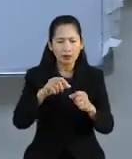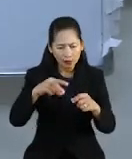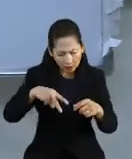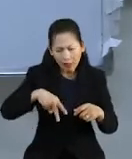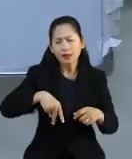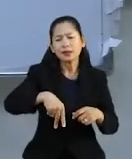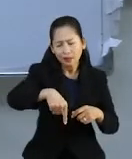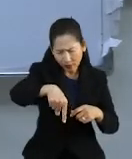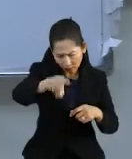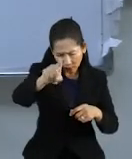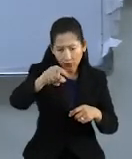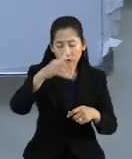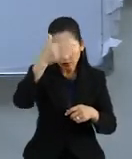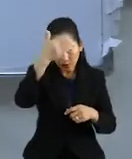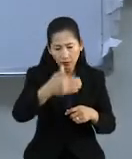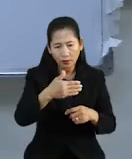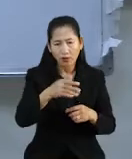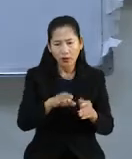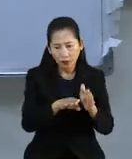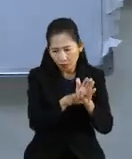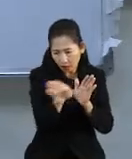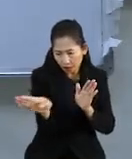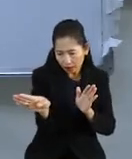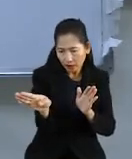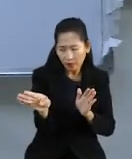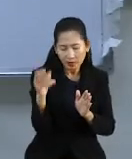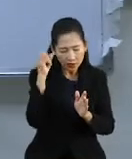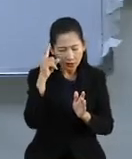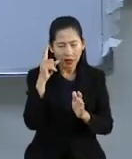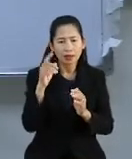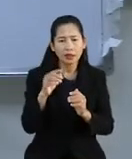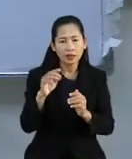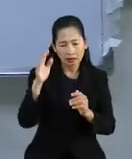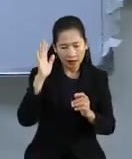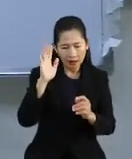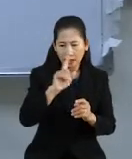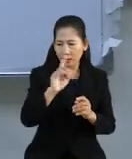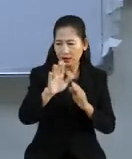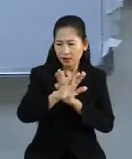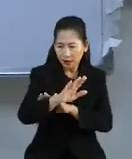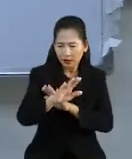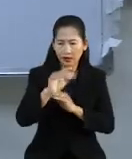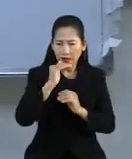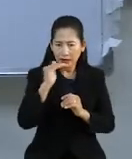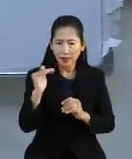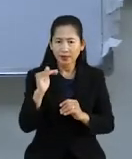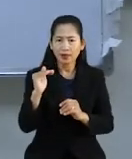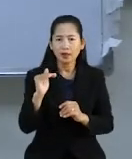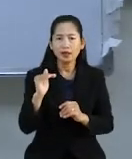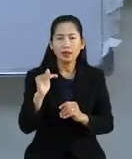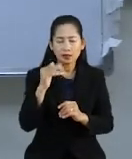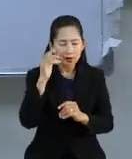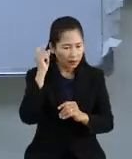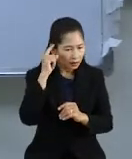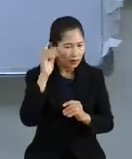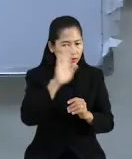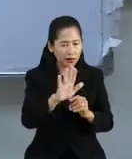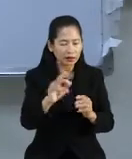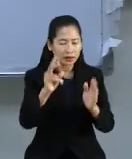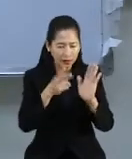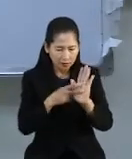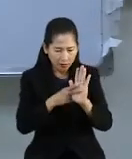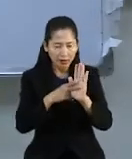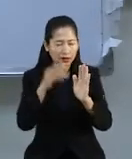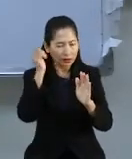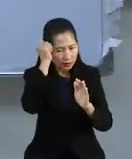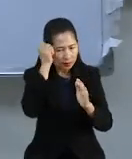tới trăng á con. Tới trăng khẳng mốc. Hay con bọt sắp tâm. Chẳng con thử đấng á con á. Thật đầy nà, đầy sắp tâm trăng tới tầng á. Chà, chẳng con thử chấp mà. Chà, hai